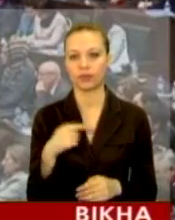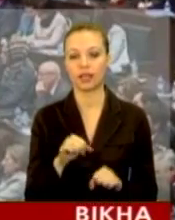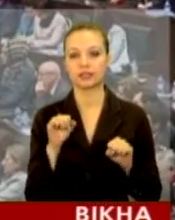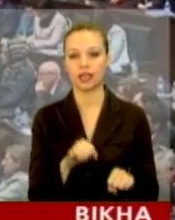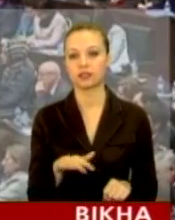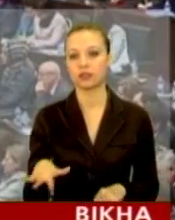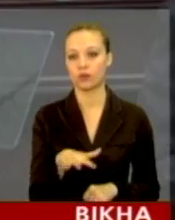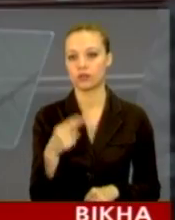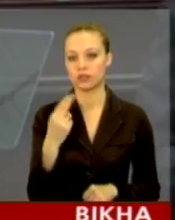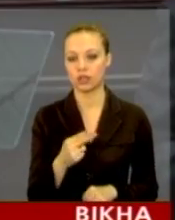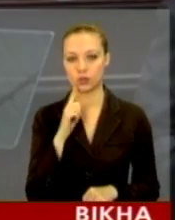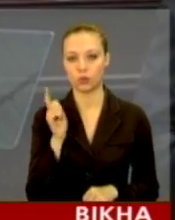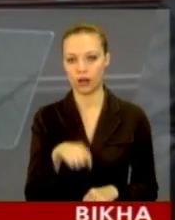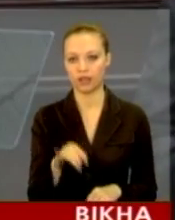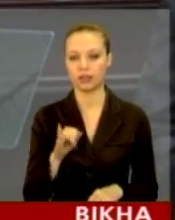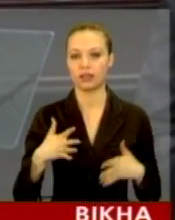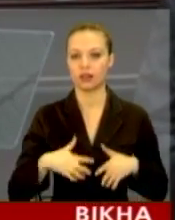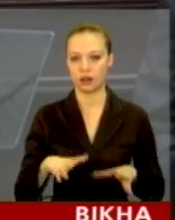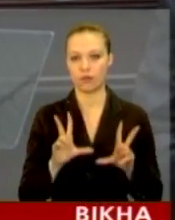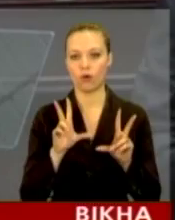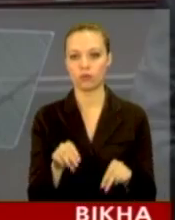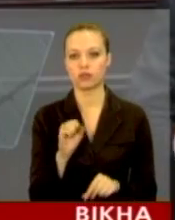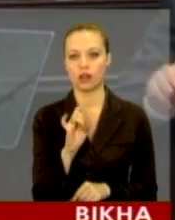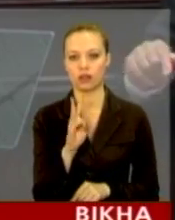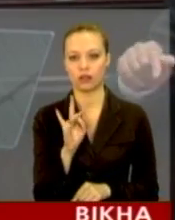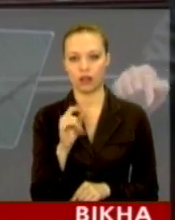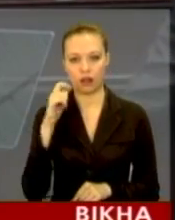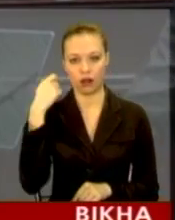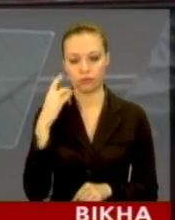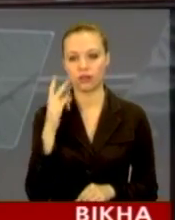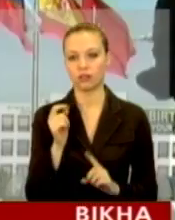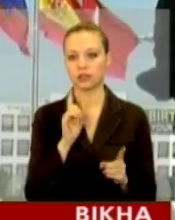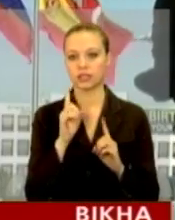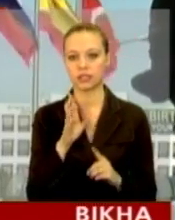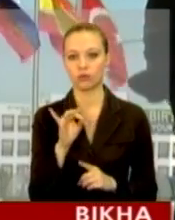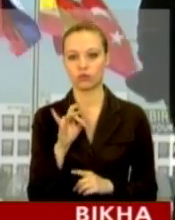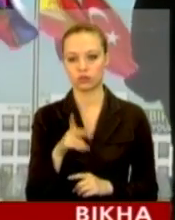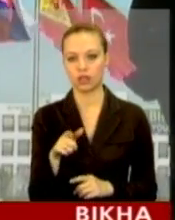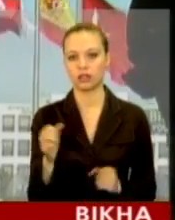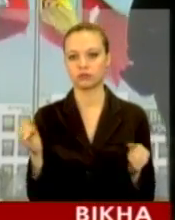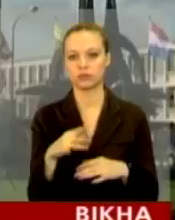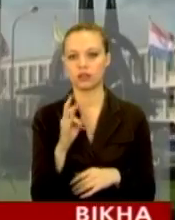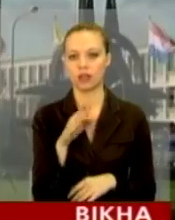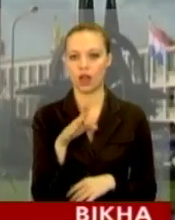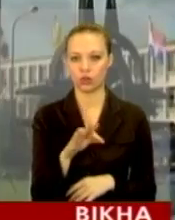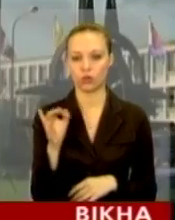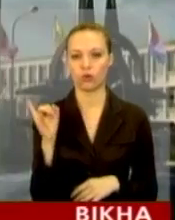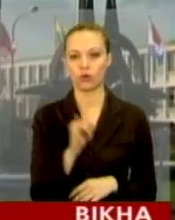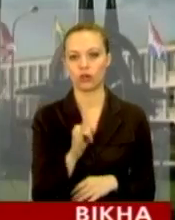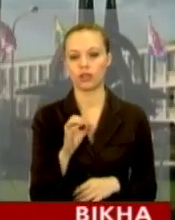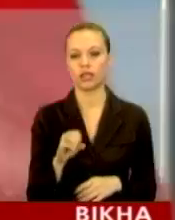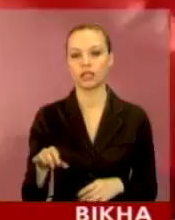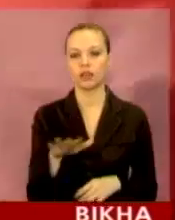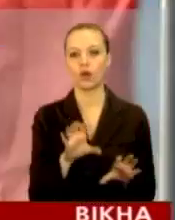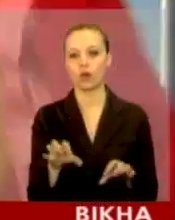Захистити територіальну цілісність України та Крим обіцяє Анкара. На позачергові засідання у Брюсселі збираються Рада НАТО та голови